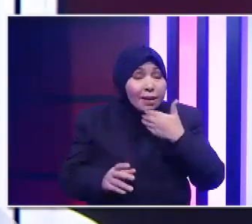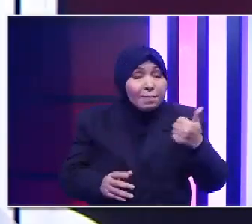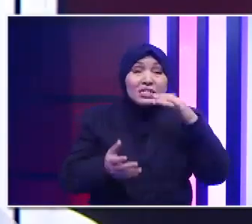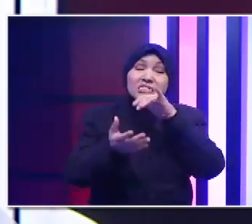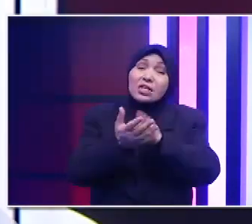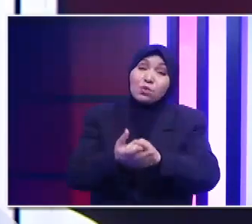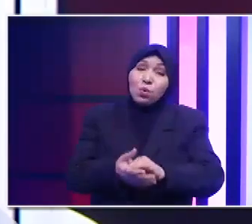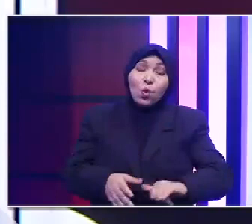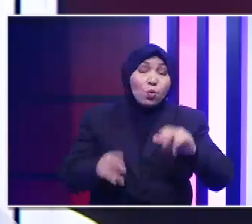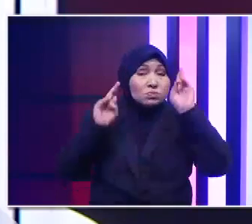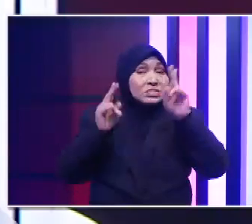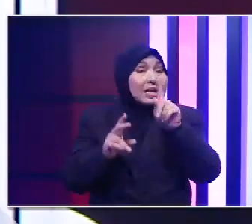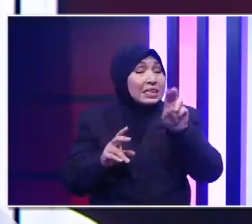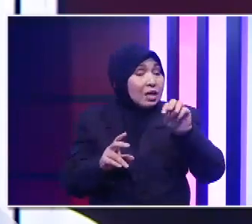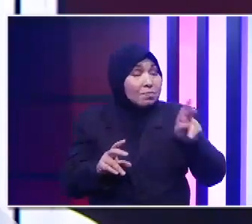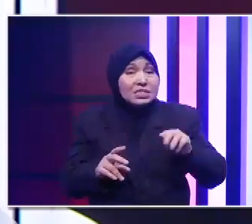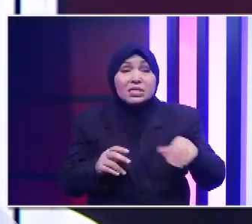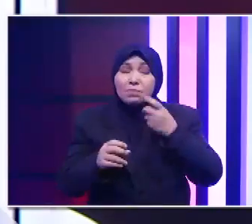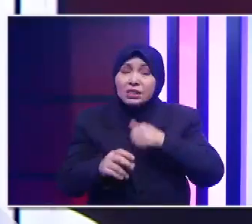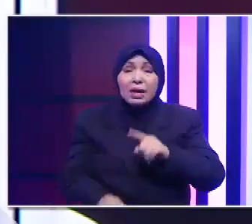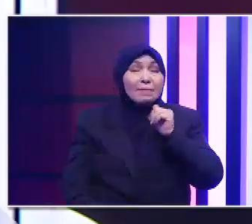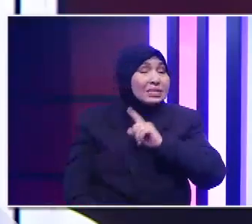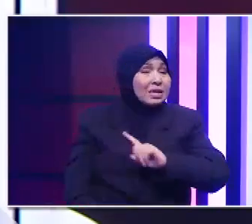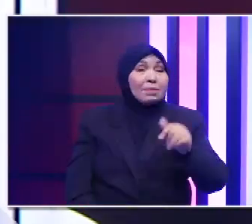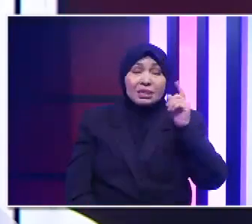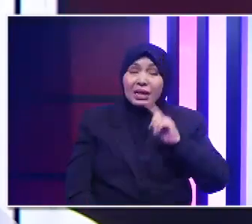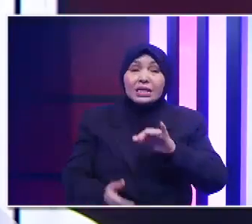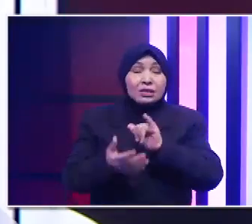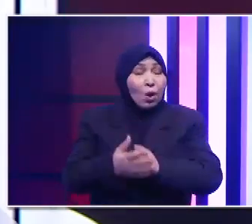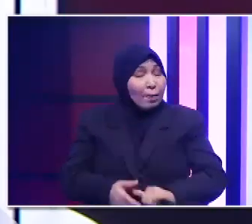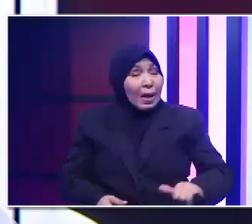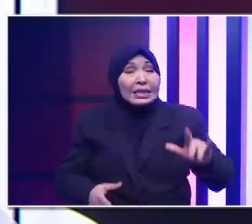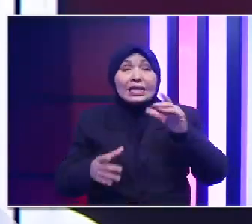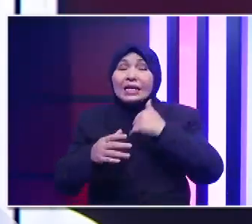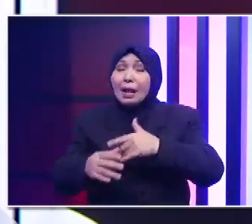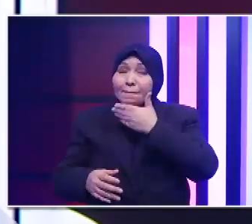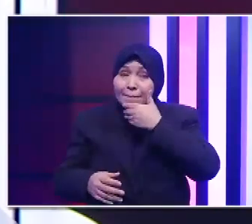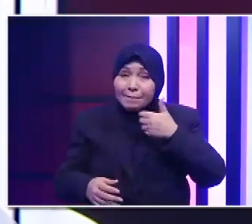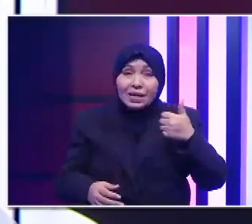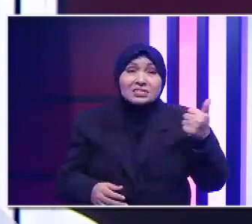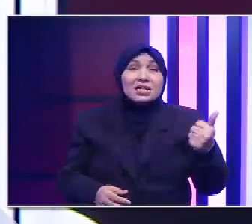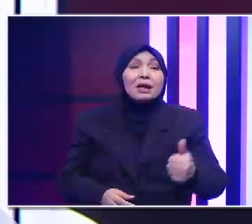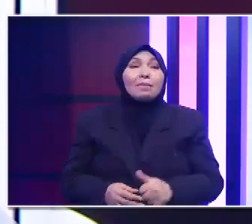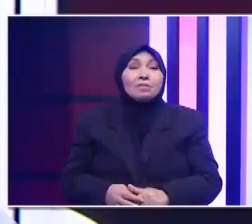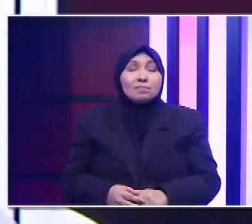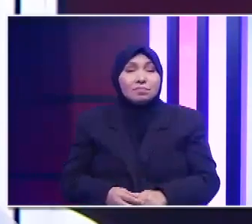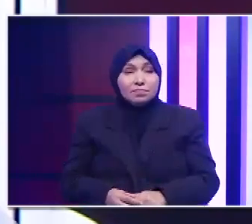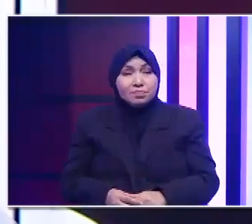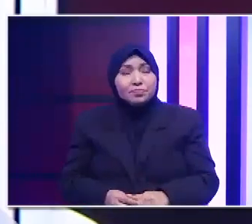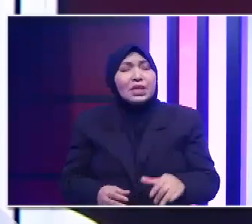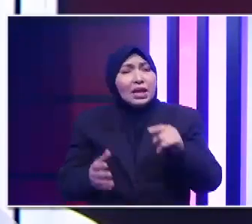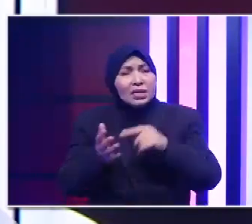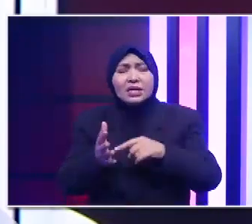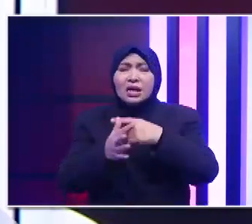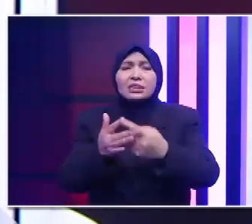tadi sepertinya yang setrimin disebutkan muslimah mukminat wanita terhebat Abida Syaikh ath-thayyibah wa al-baqarah